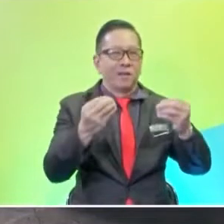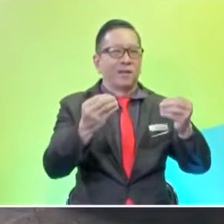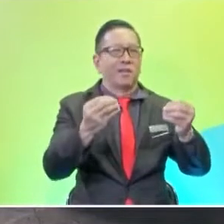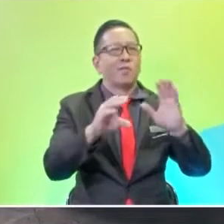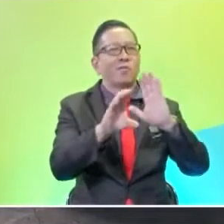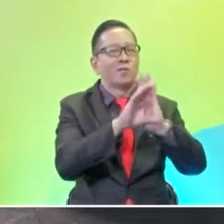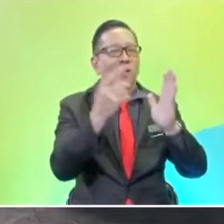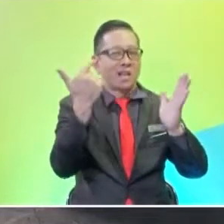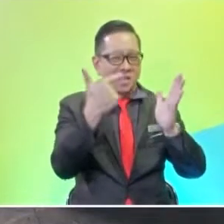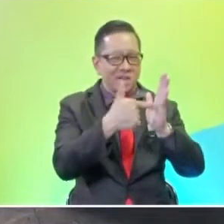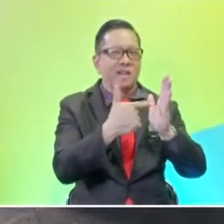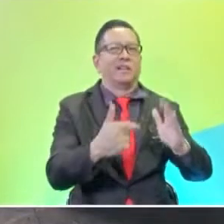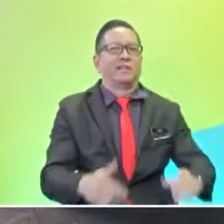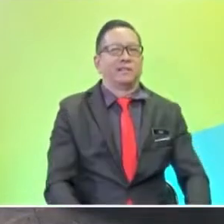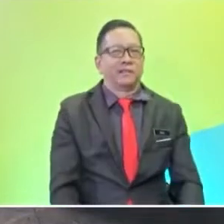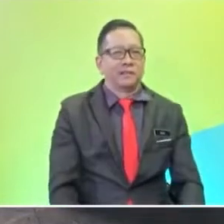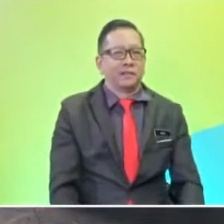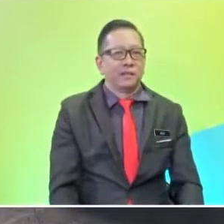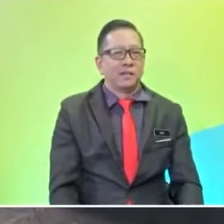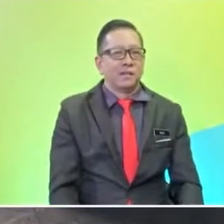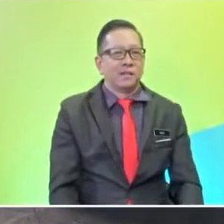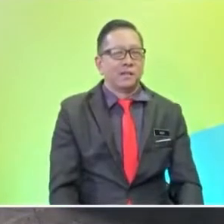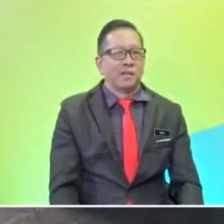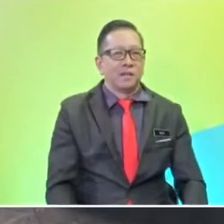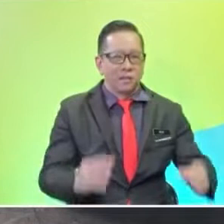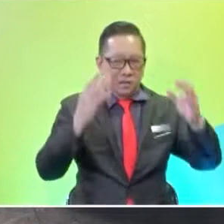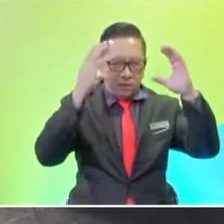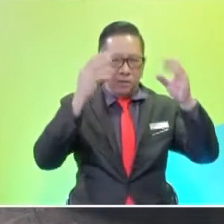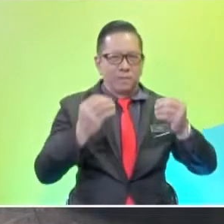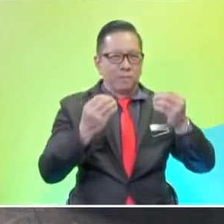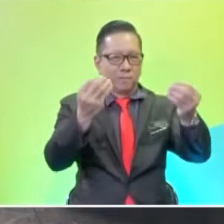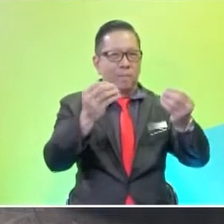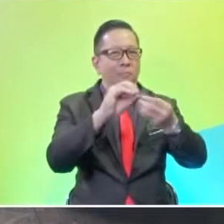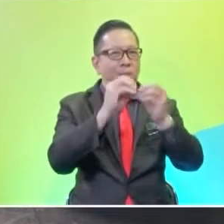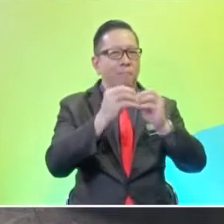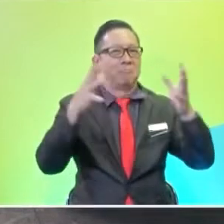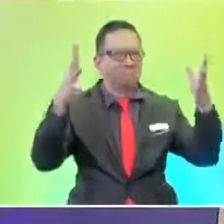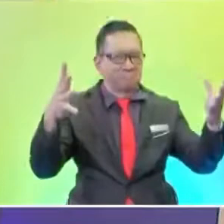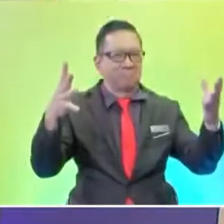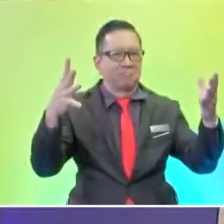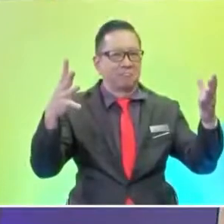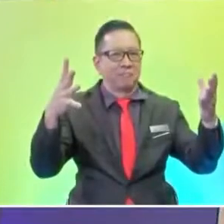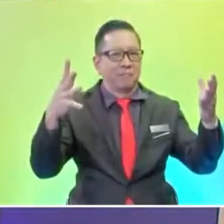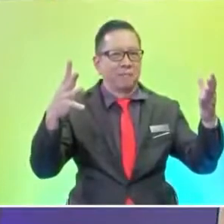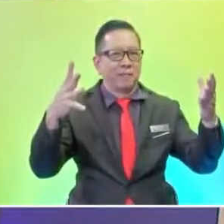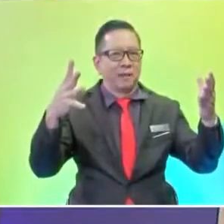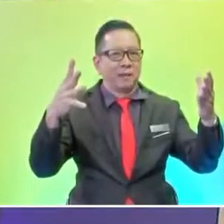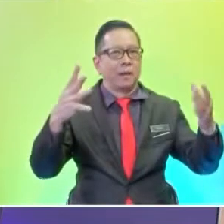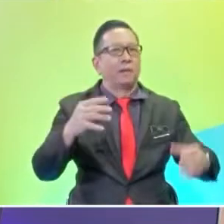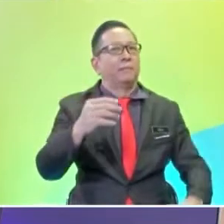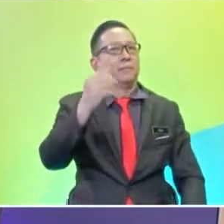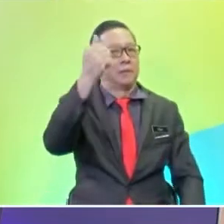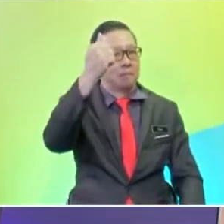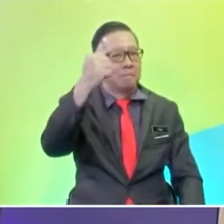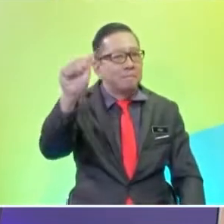bagi lagi satu contoh Oke saya coba bagi satu contoh bagi yang menunggu lebih besar lah cewek gua bagi 10